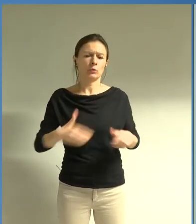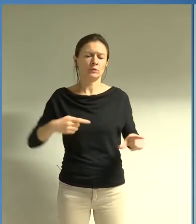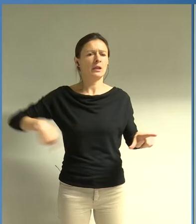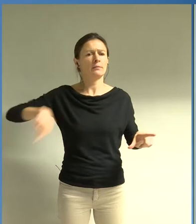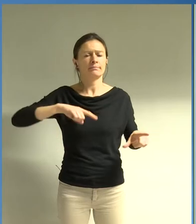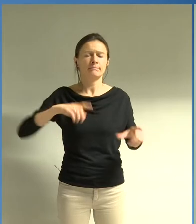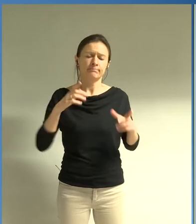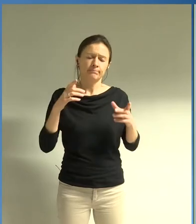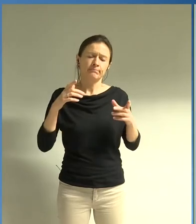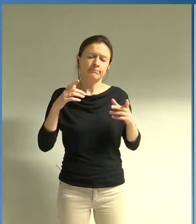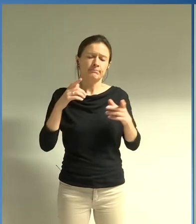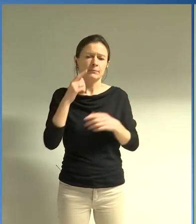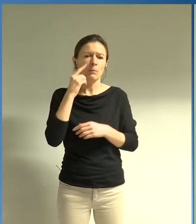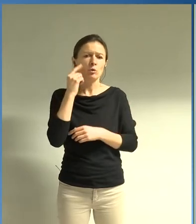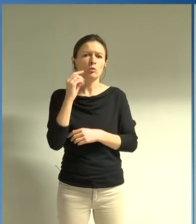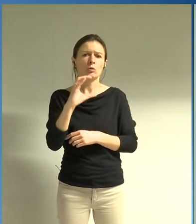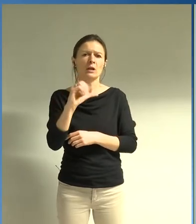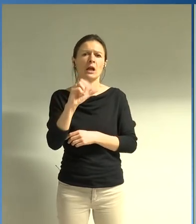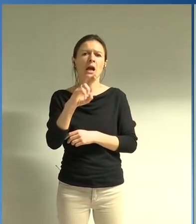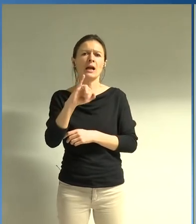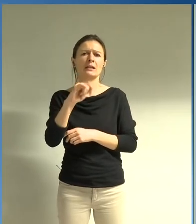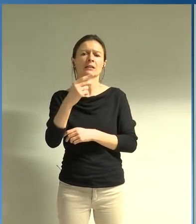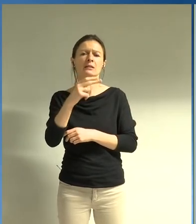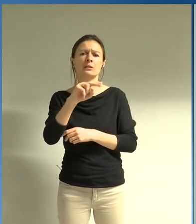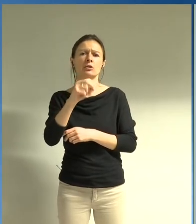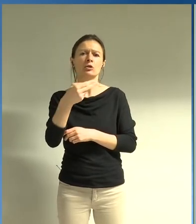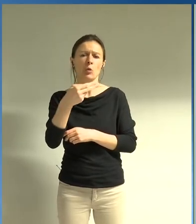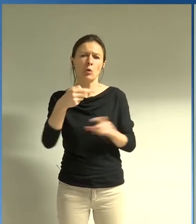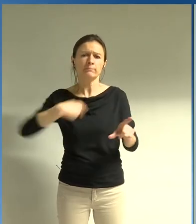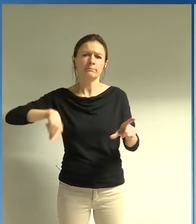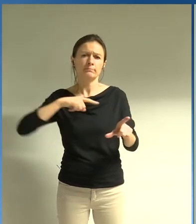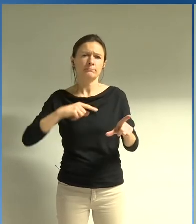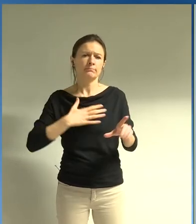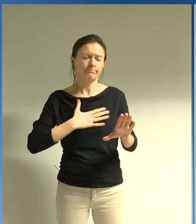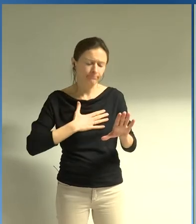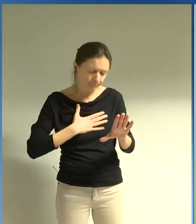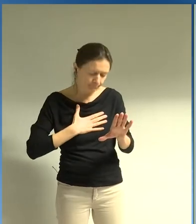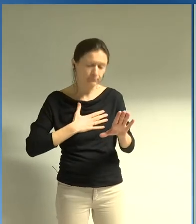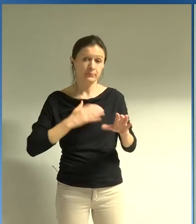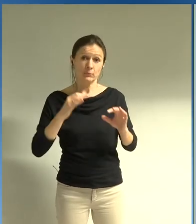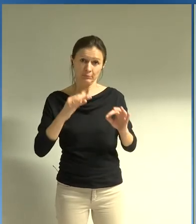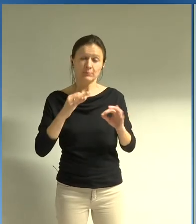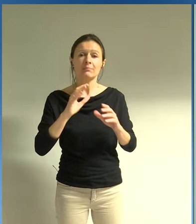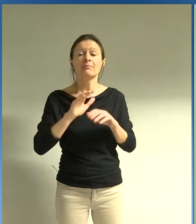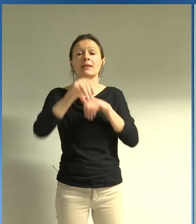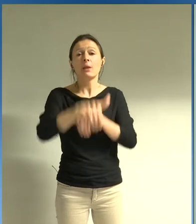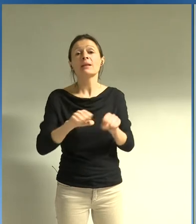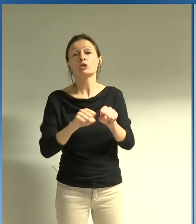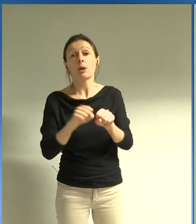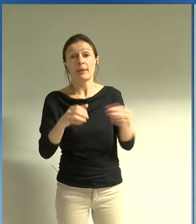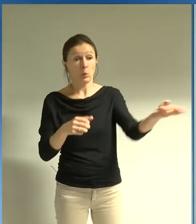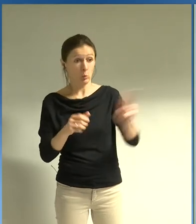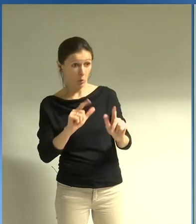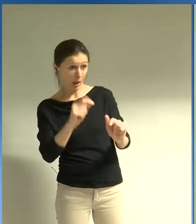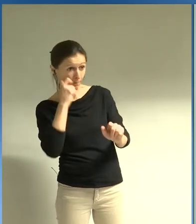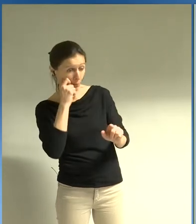qui s'est absenté pour l'enterrement de sa soeur de tony mais qui est aux revenus dans ce conseil même septième pour vous avez la